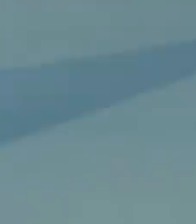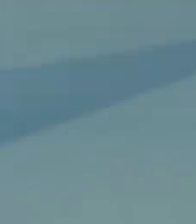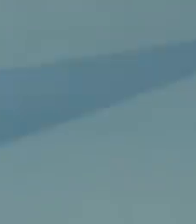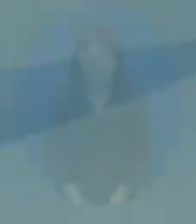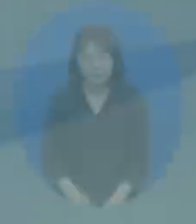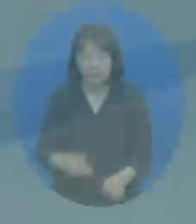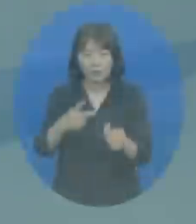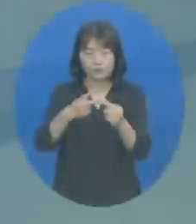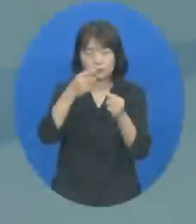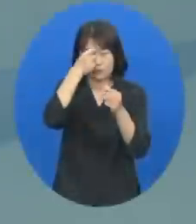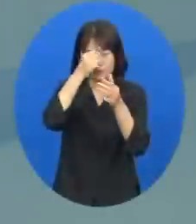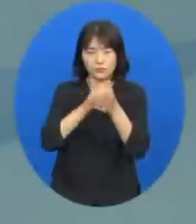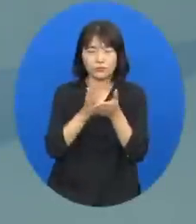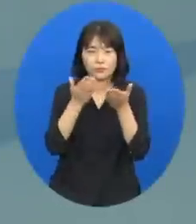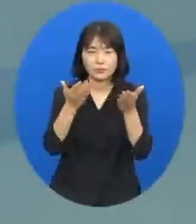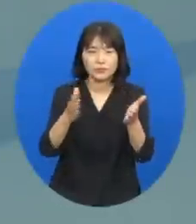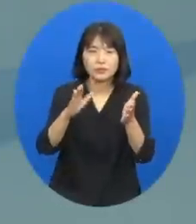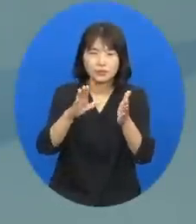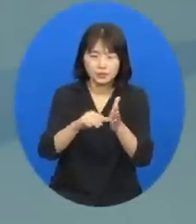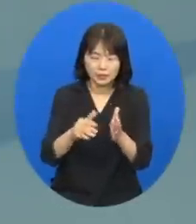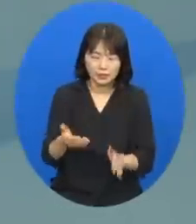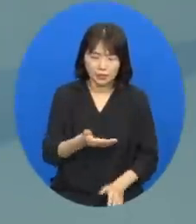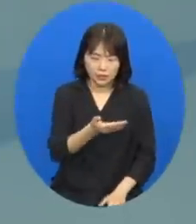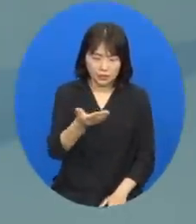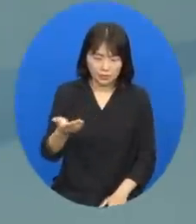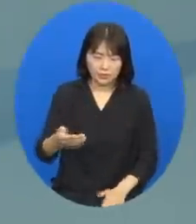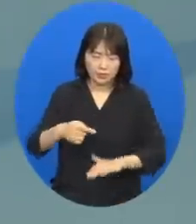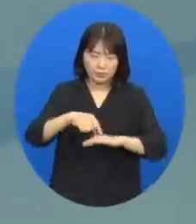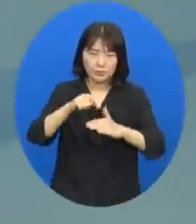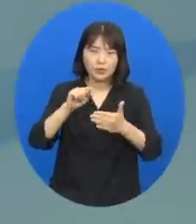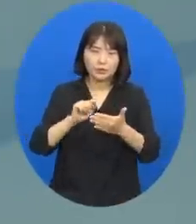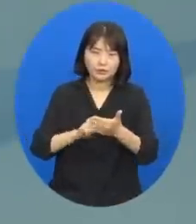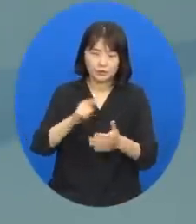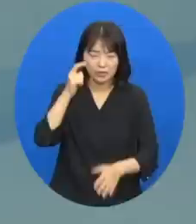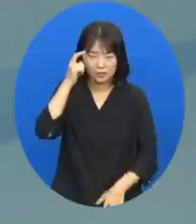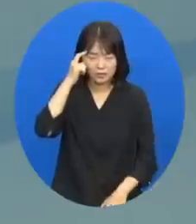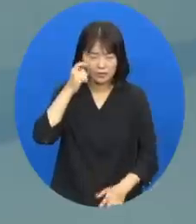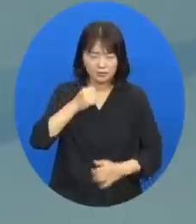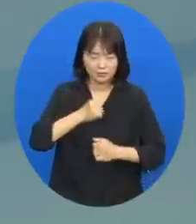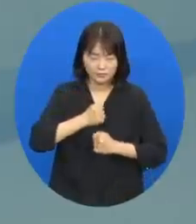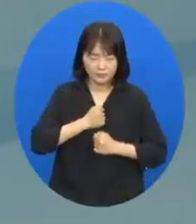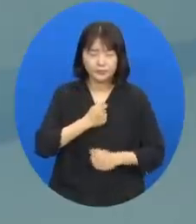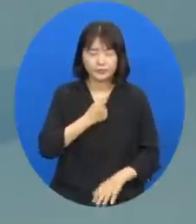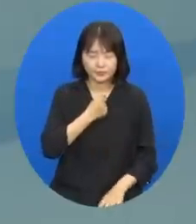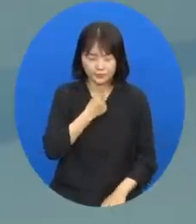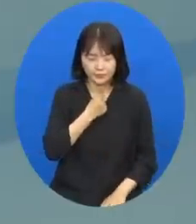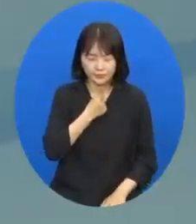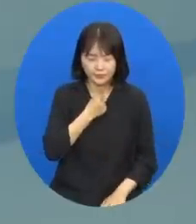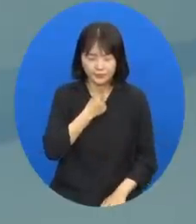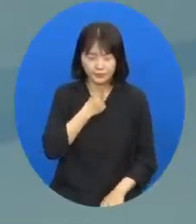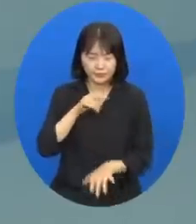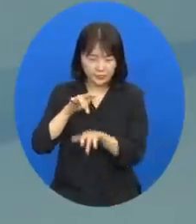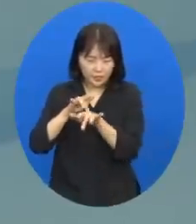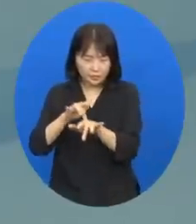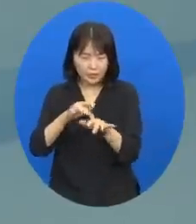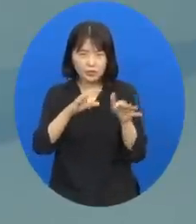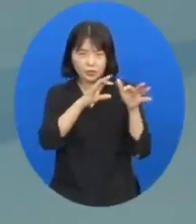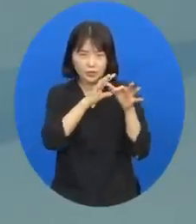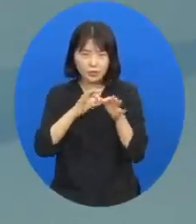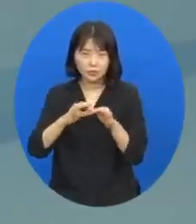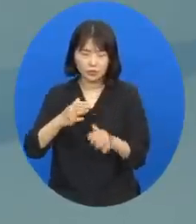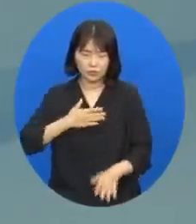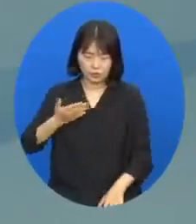두번째로 리 기도할 때에 여러분 우리 마음과 우리 생각을 지기를 원합니다 사람은 계속해서 전화 여러